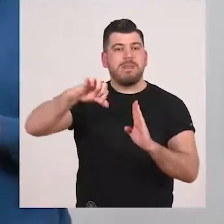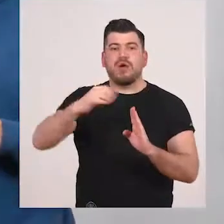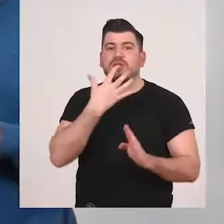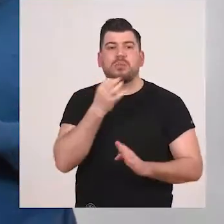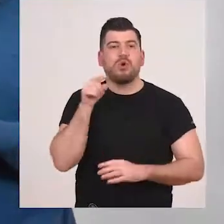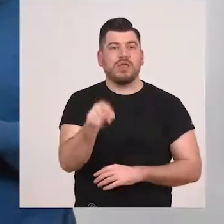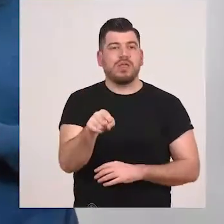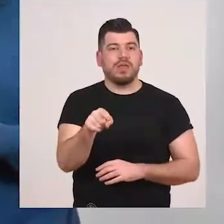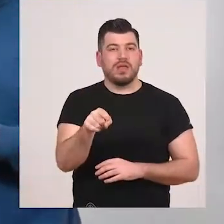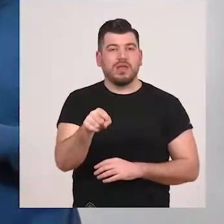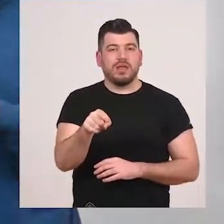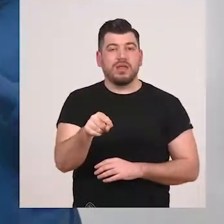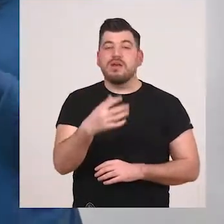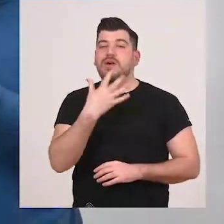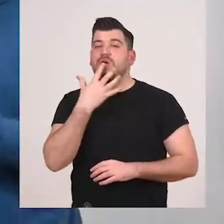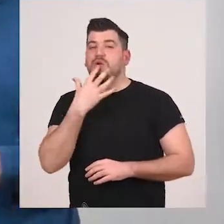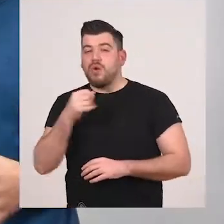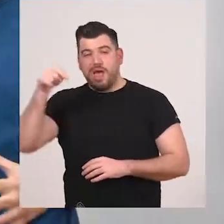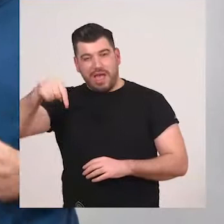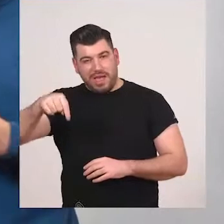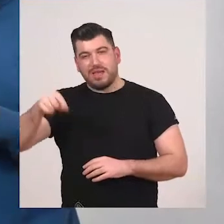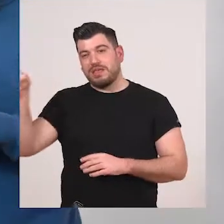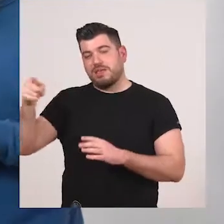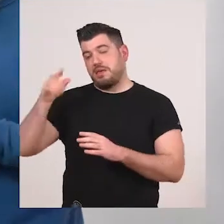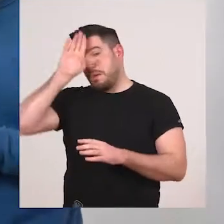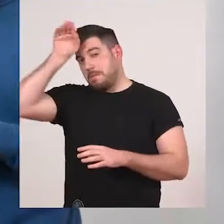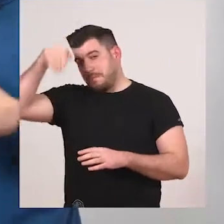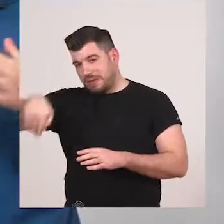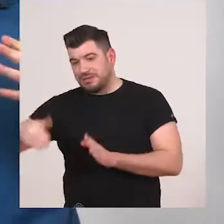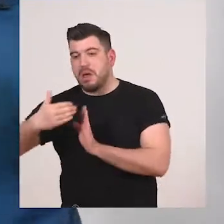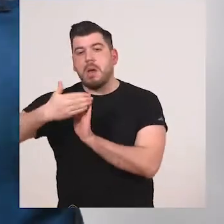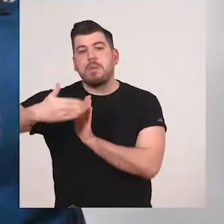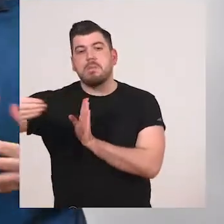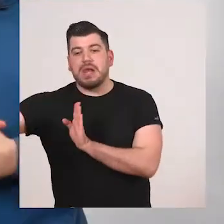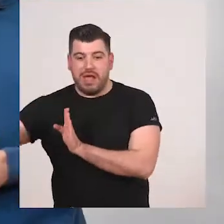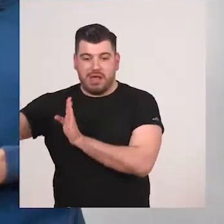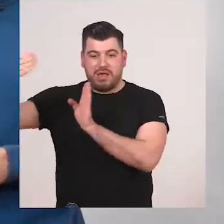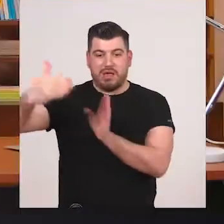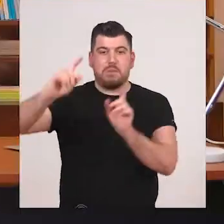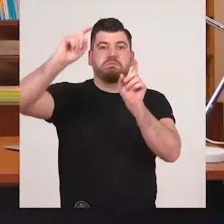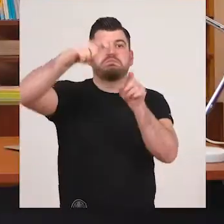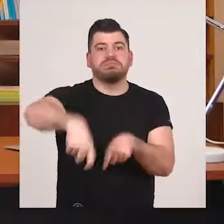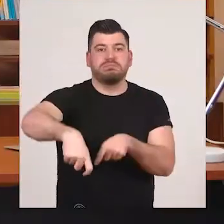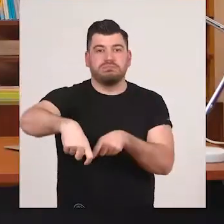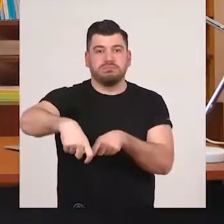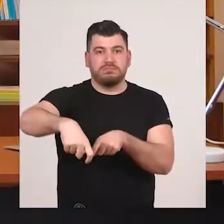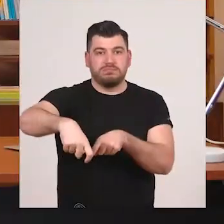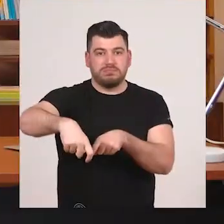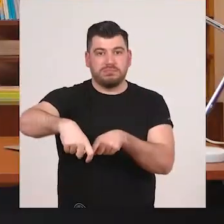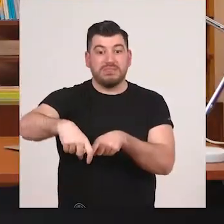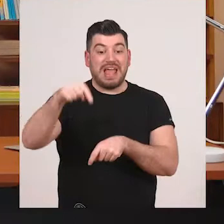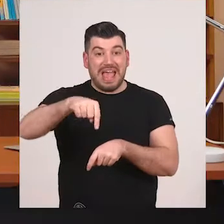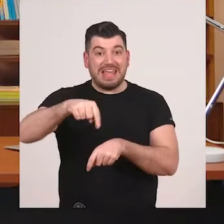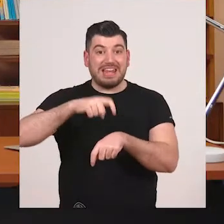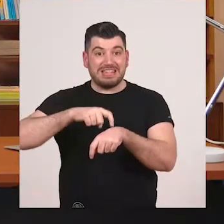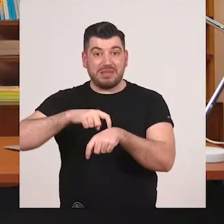στο σημείο που οι Πέρσες με τα πλοία τους ξεκίνησαν να αποβιβάζονται. Στο σημείο